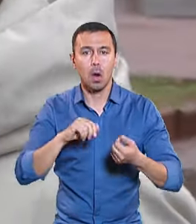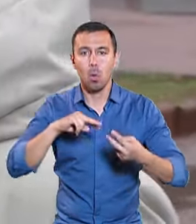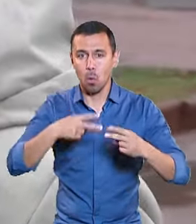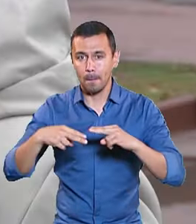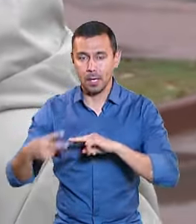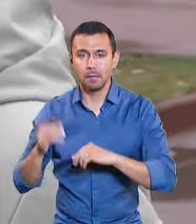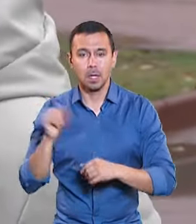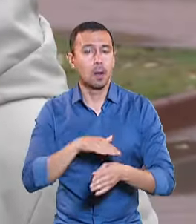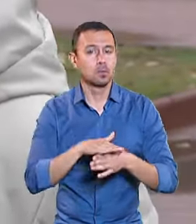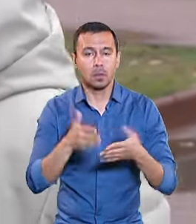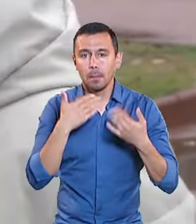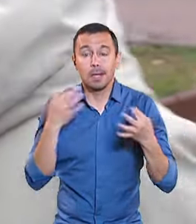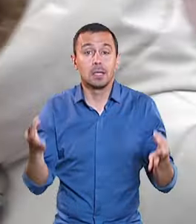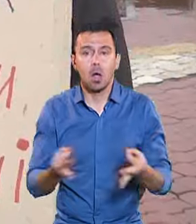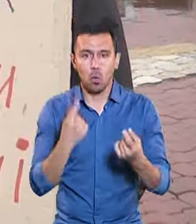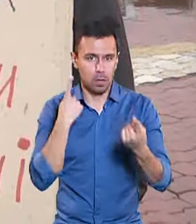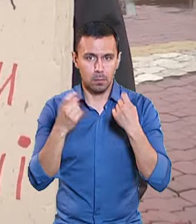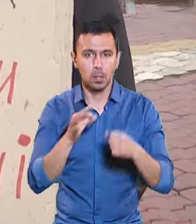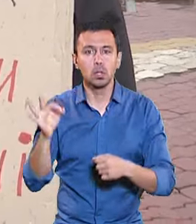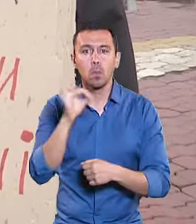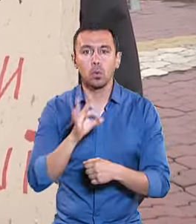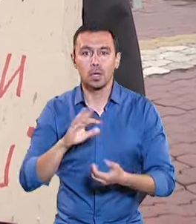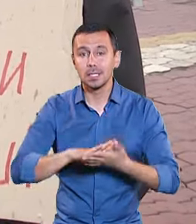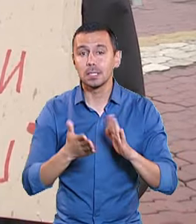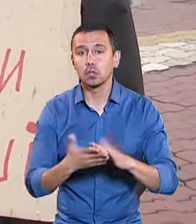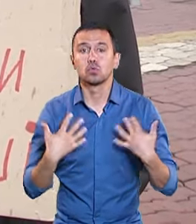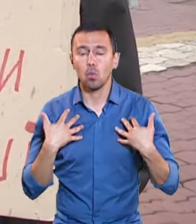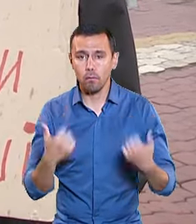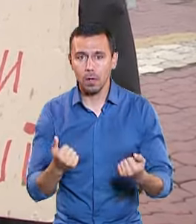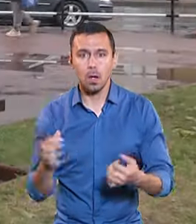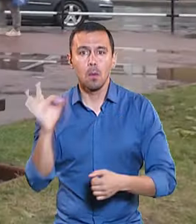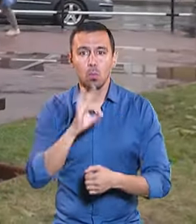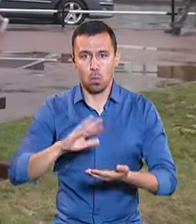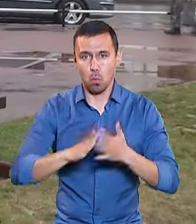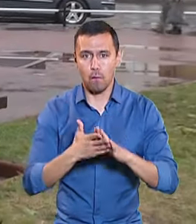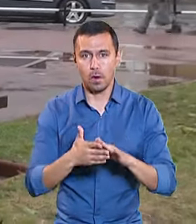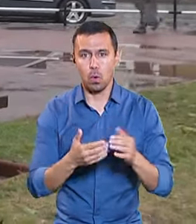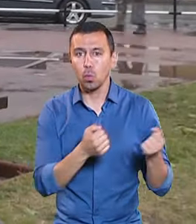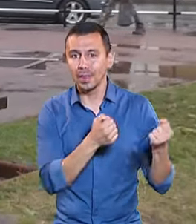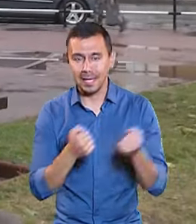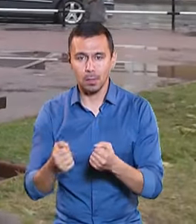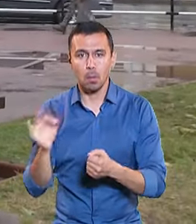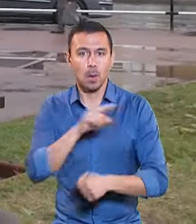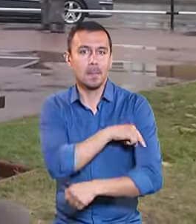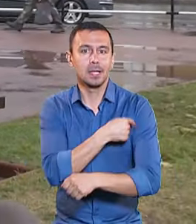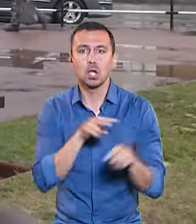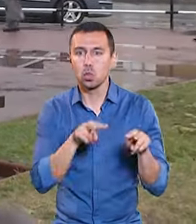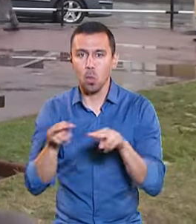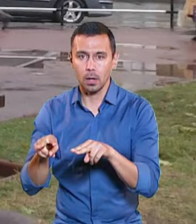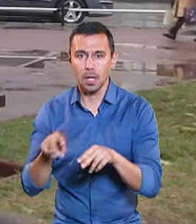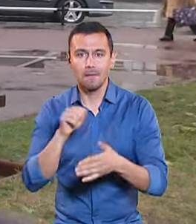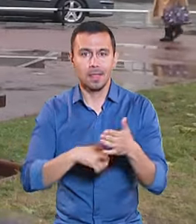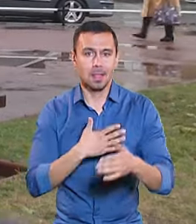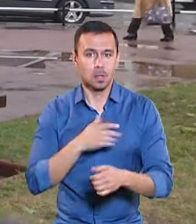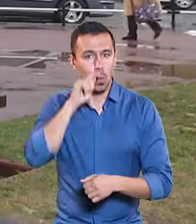і абсолютно немає ніякої інформації про стан здоров'я, про умови утримання, про медичний догляд від